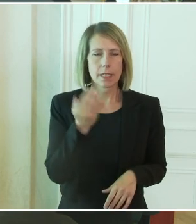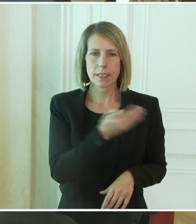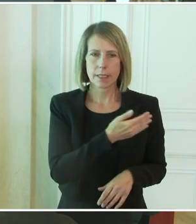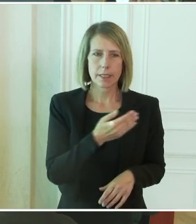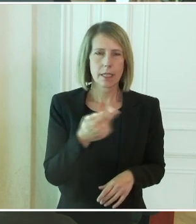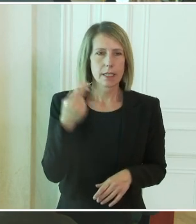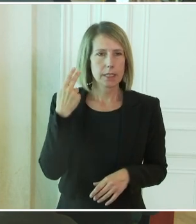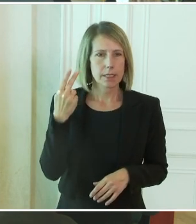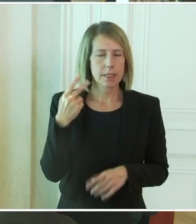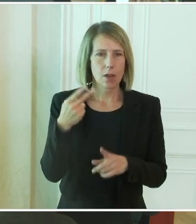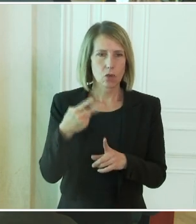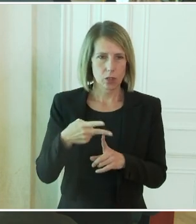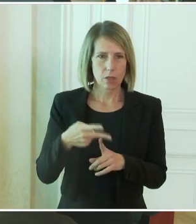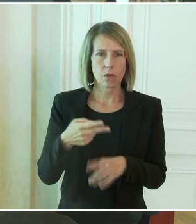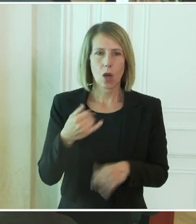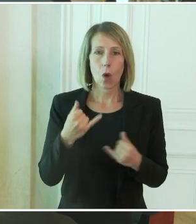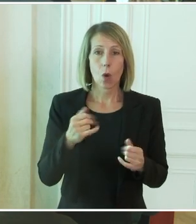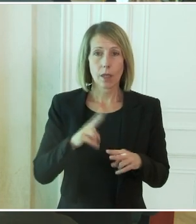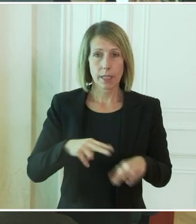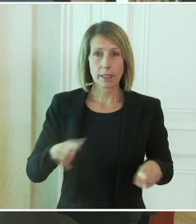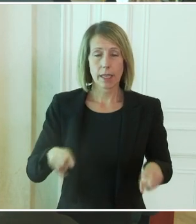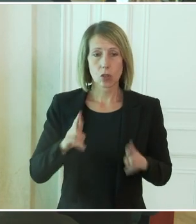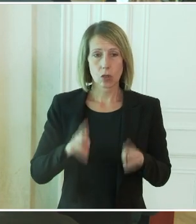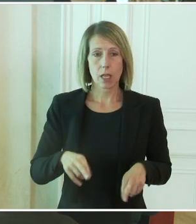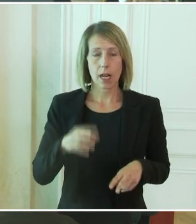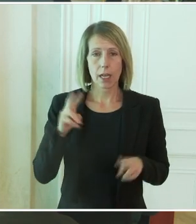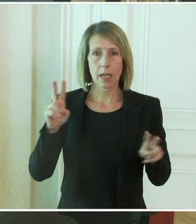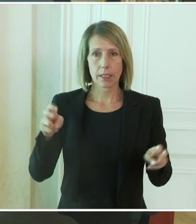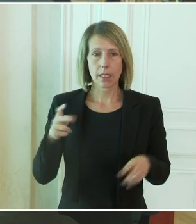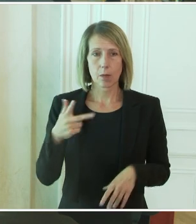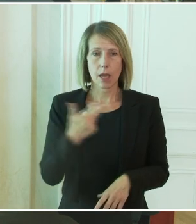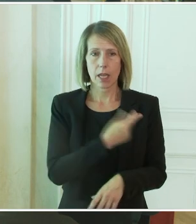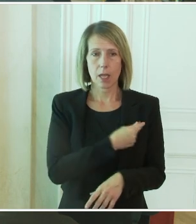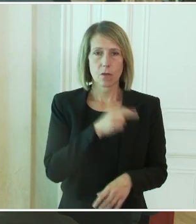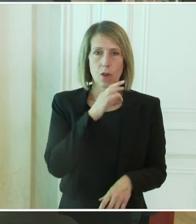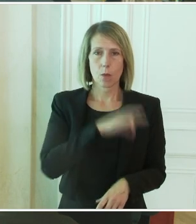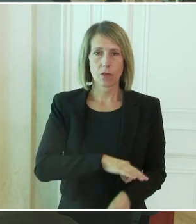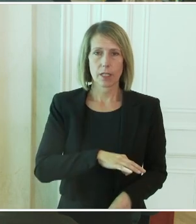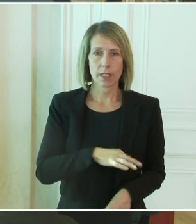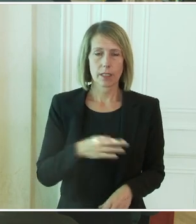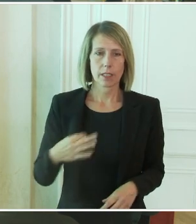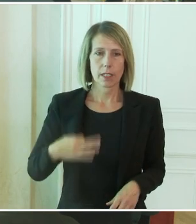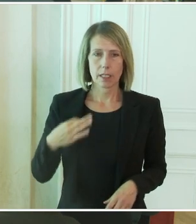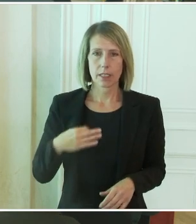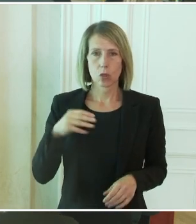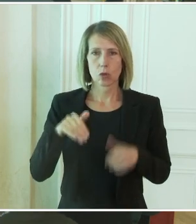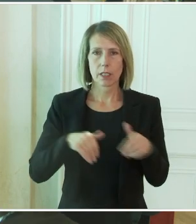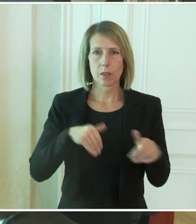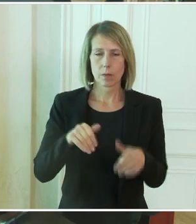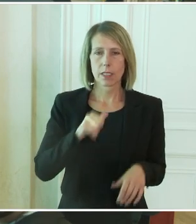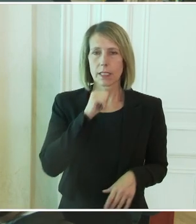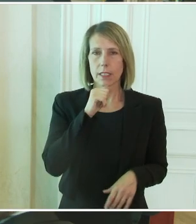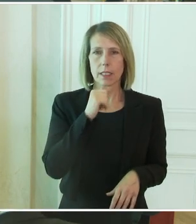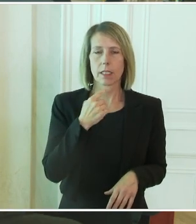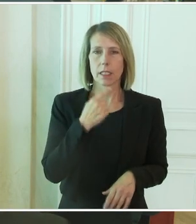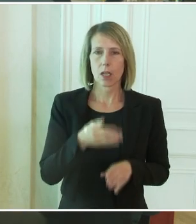eine tagesaktuelle Frage. Heute im Nationalrat eine hitzige Debatte zum Thema Impfpflicht. Der Gesundheitsminister hat sich allerdings nicht geäußert, ob sie jetzt vor dem